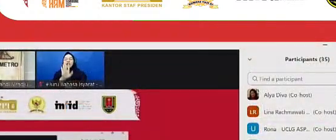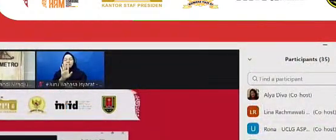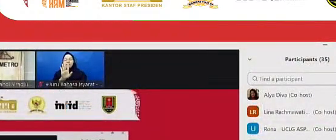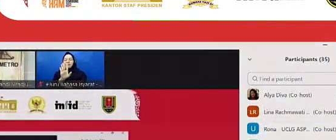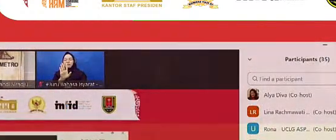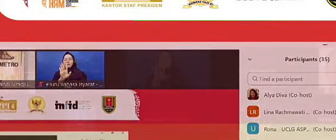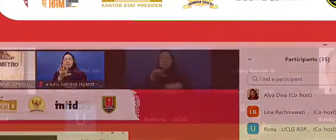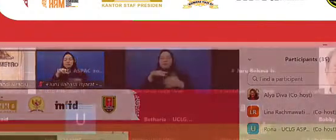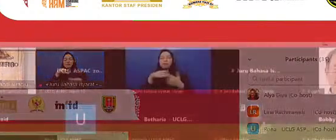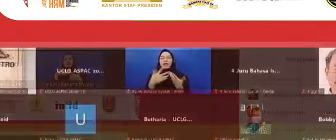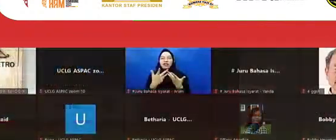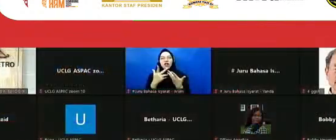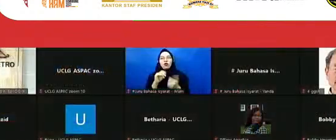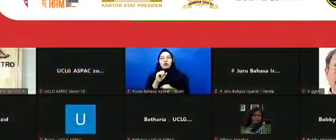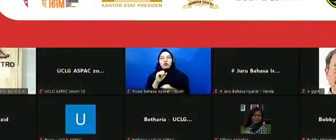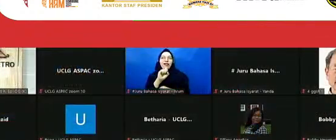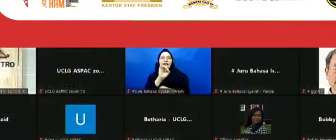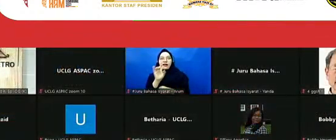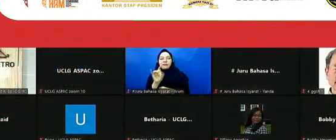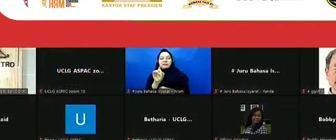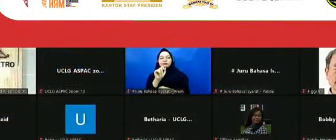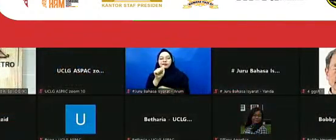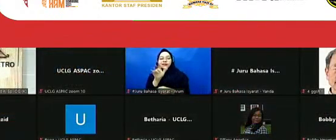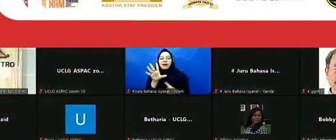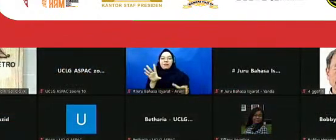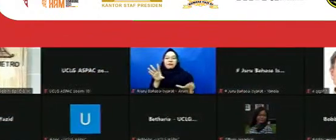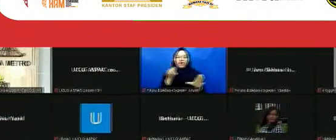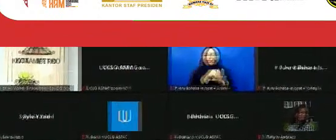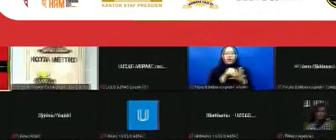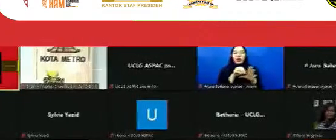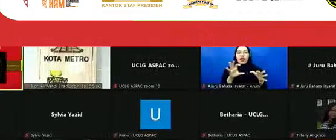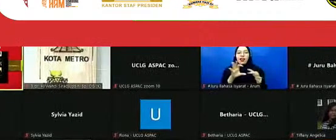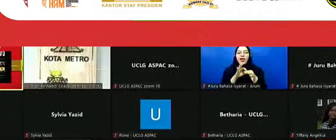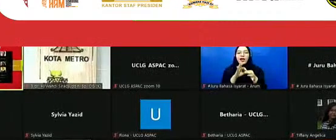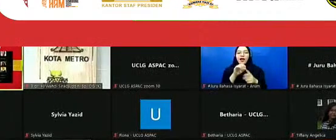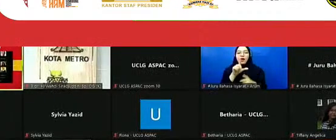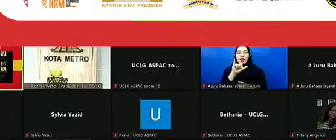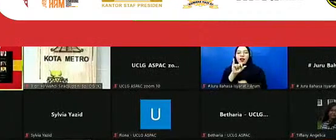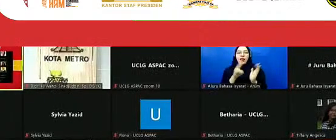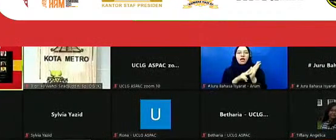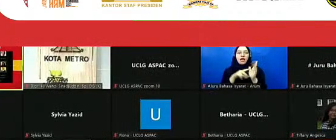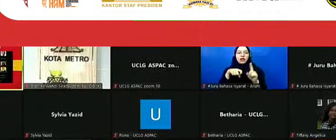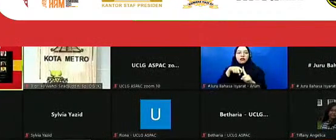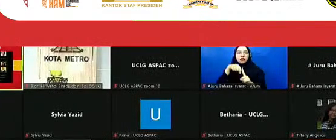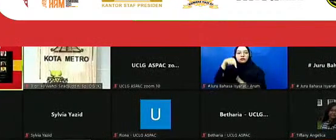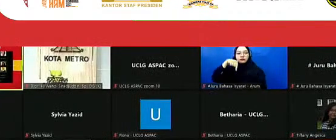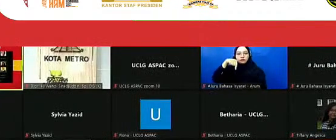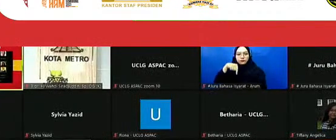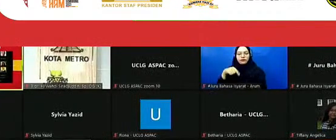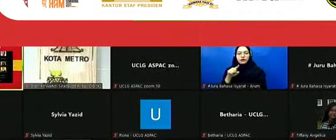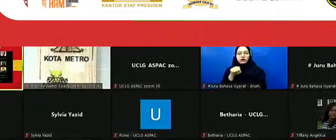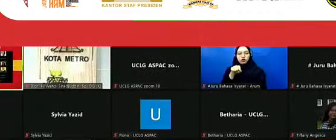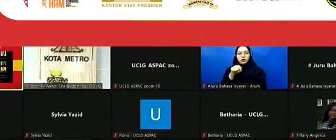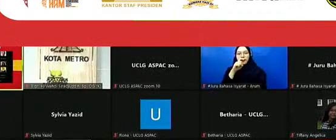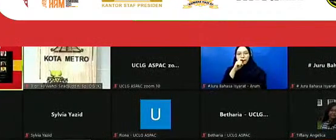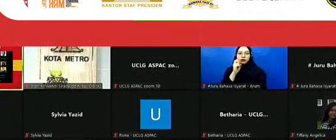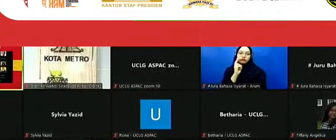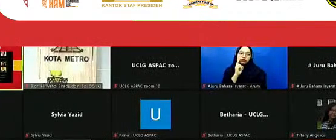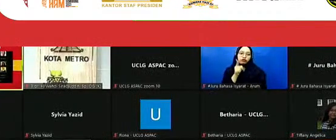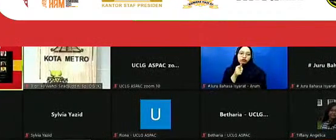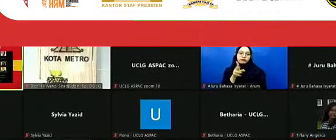coba masuk ke link ini. Ada Miro. Nah, di situ Bapak Ibu akan masuk